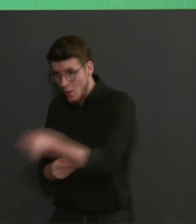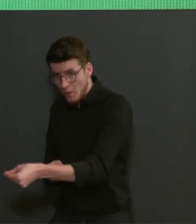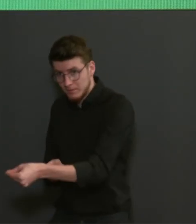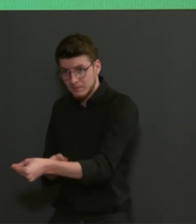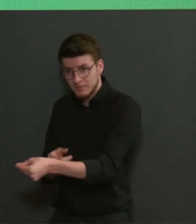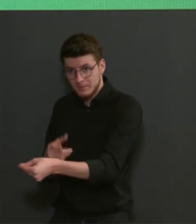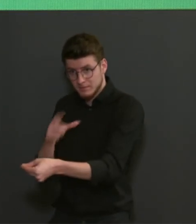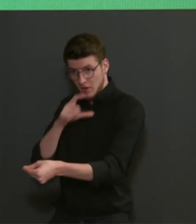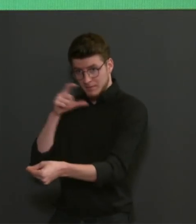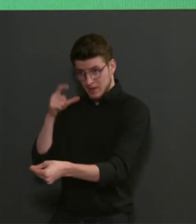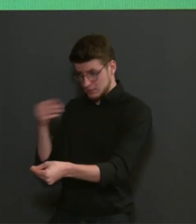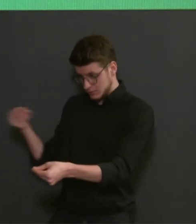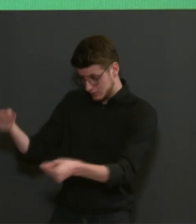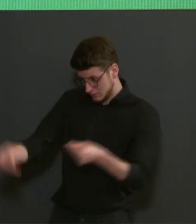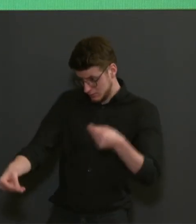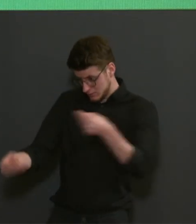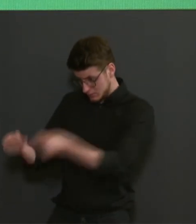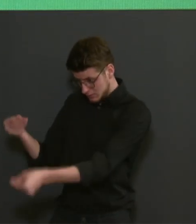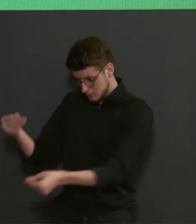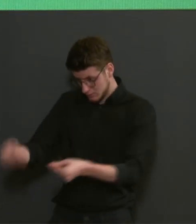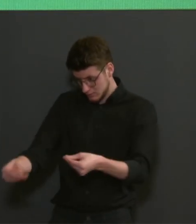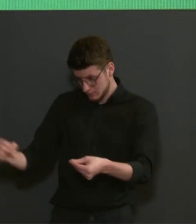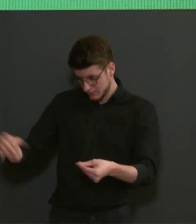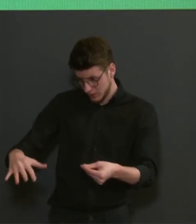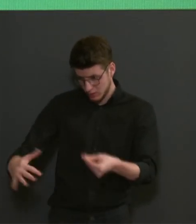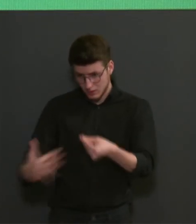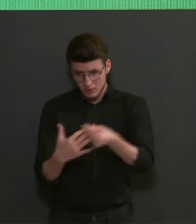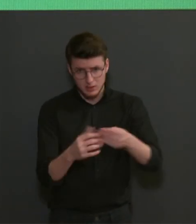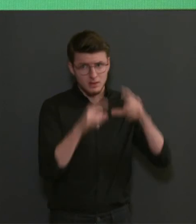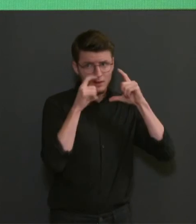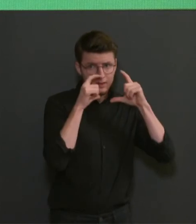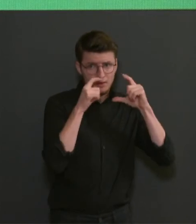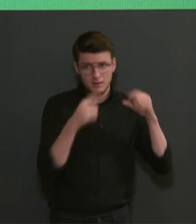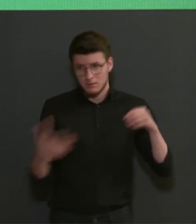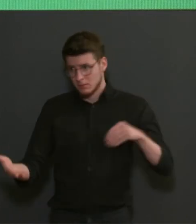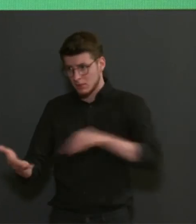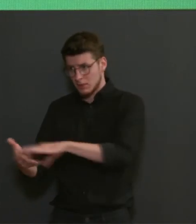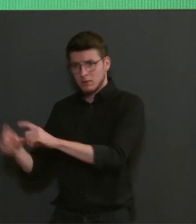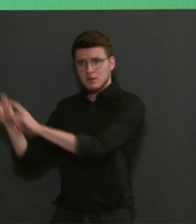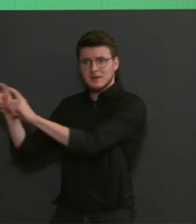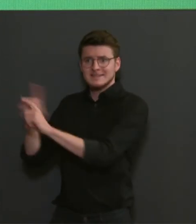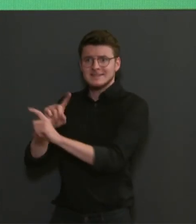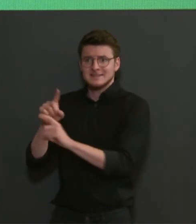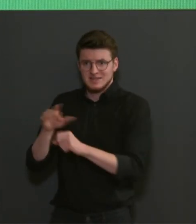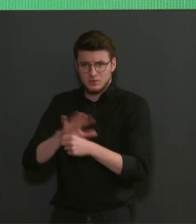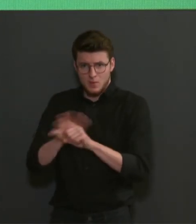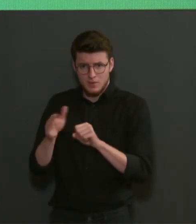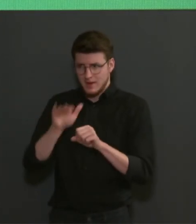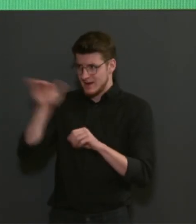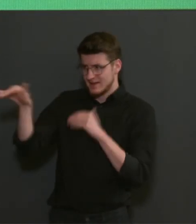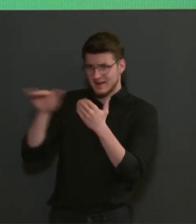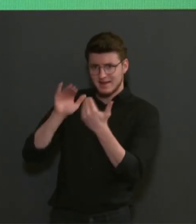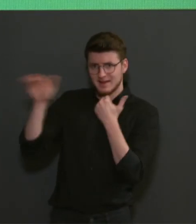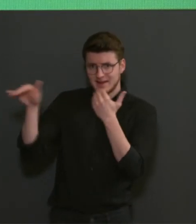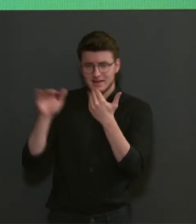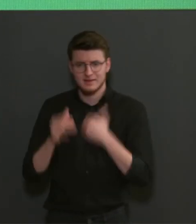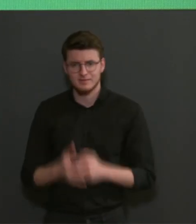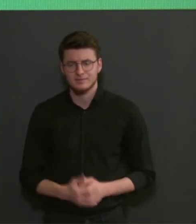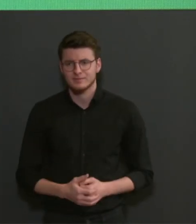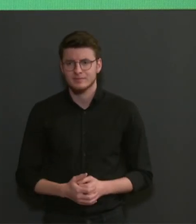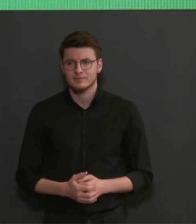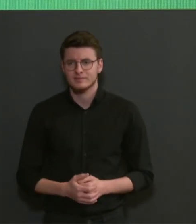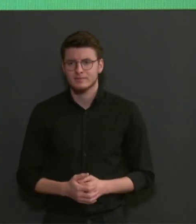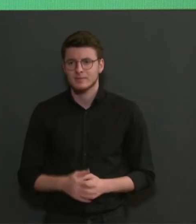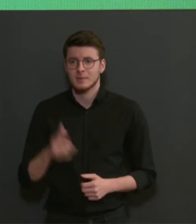terechtkomen en uiteindelijk zo uw mond of neus bereiken. Zorg er dus voor dat iedereen thuis een